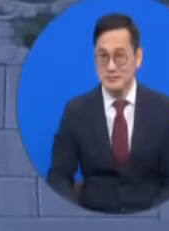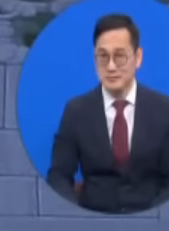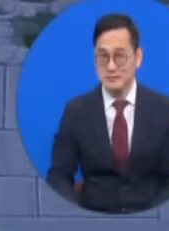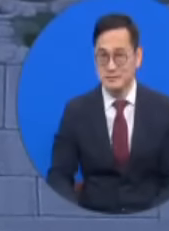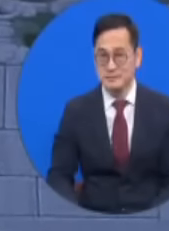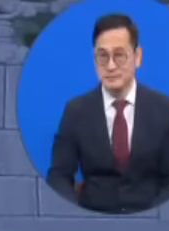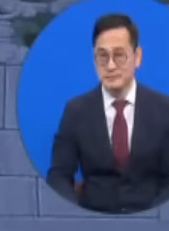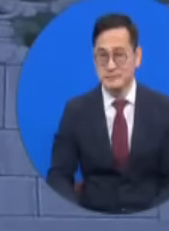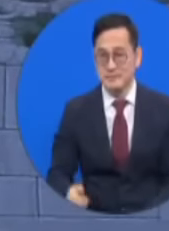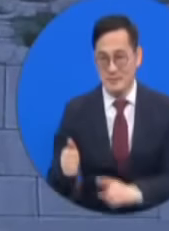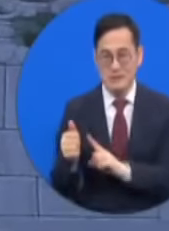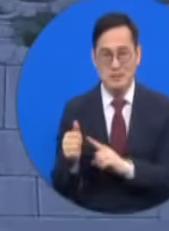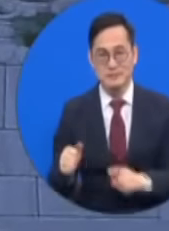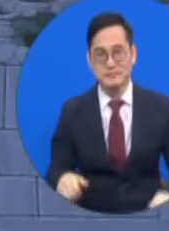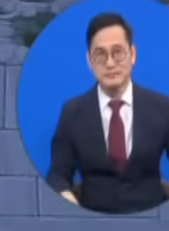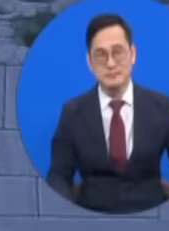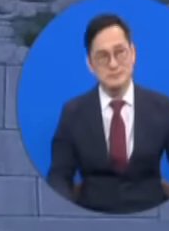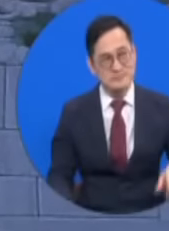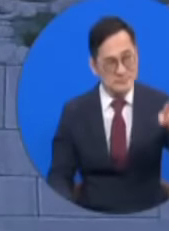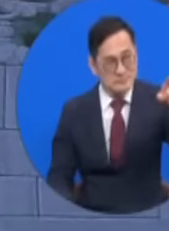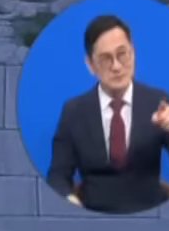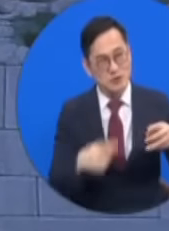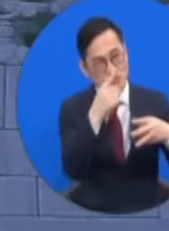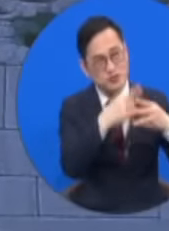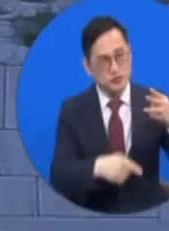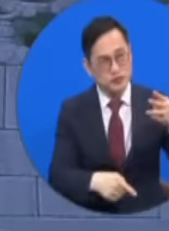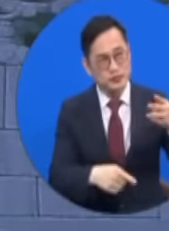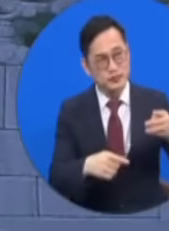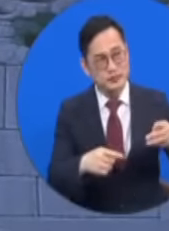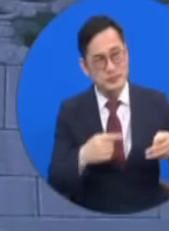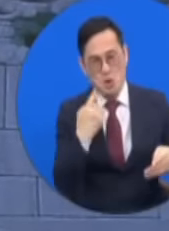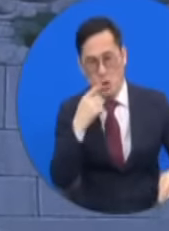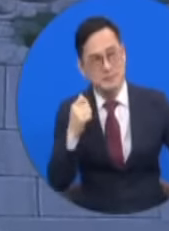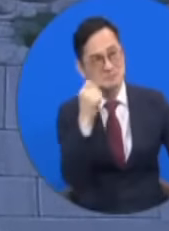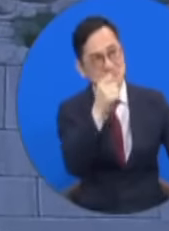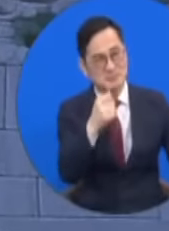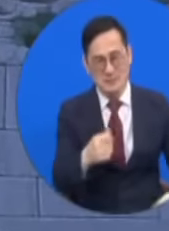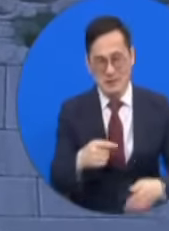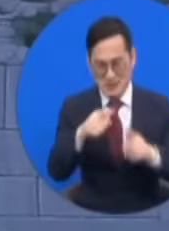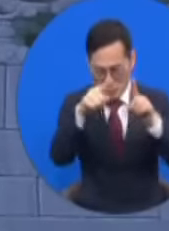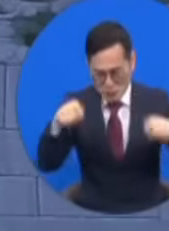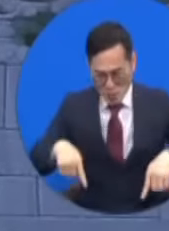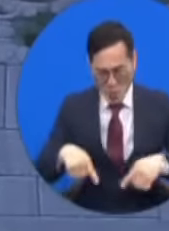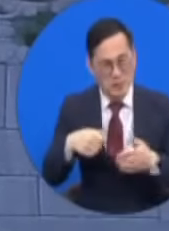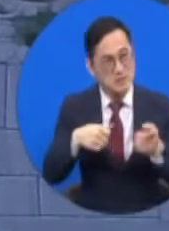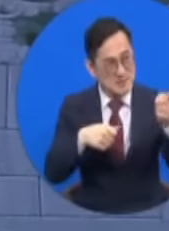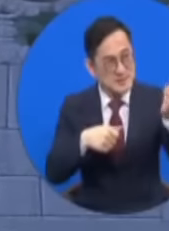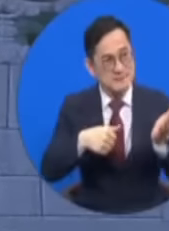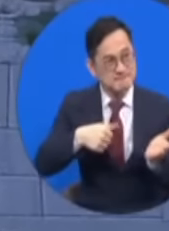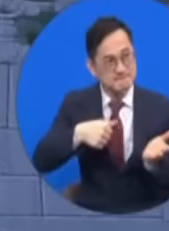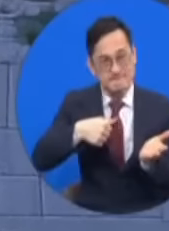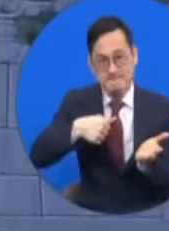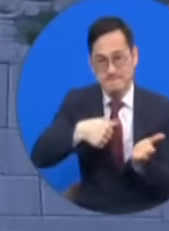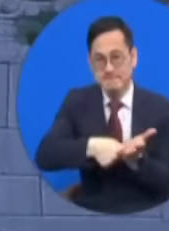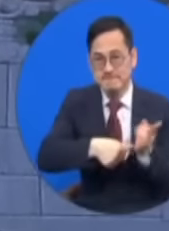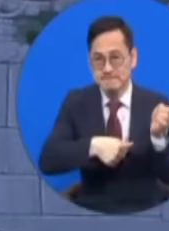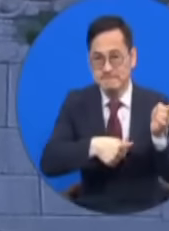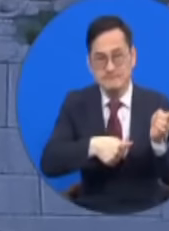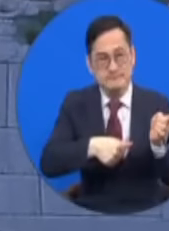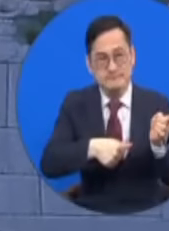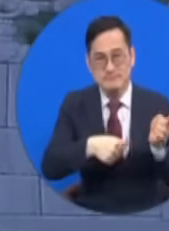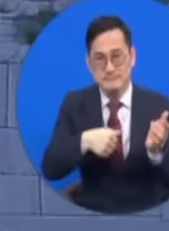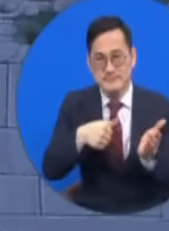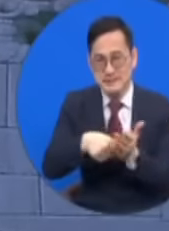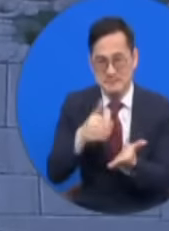부각. 홍익표 원내대표는 아 우리 200석 한다라고 생각도 하지 않는다라는 얘기도 나오고 있습니다. 앞서서 이제